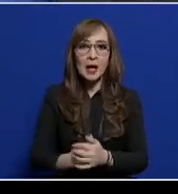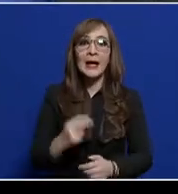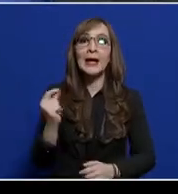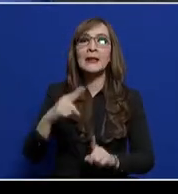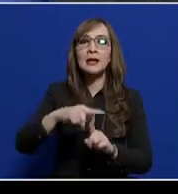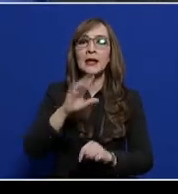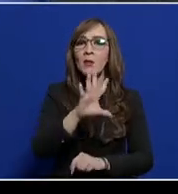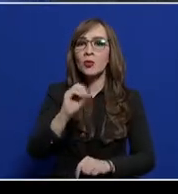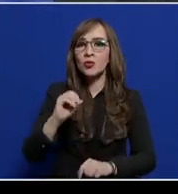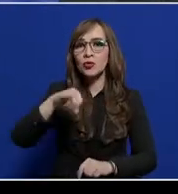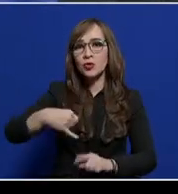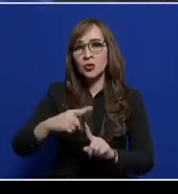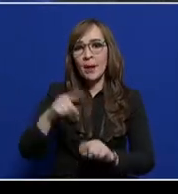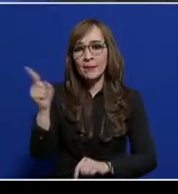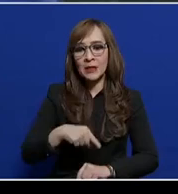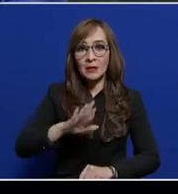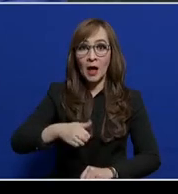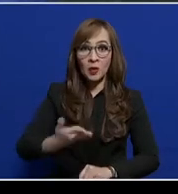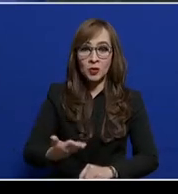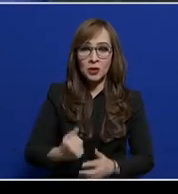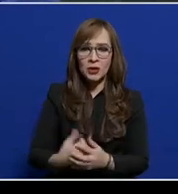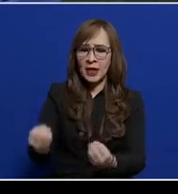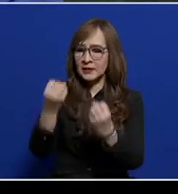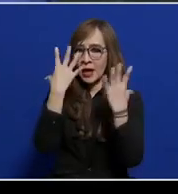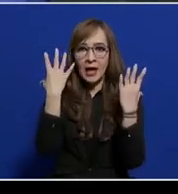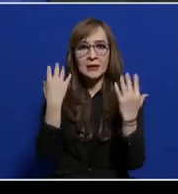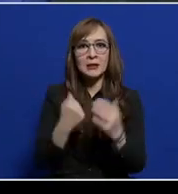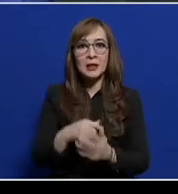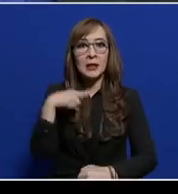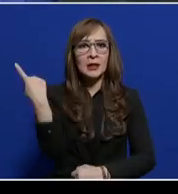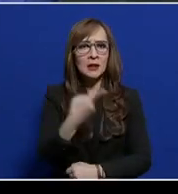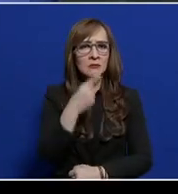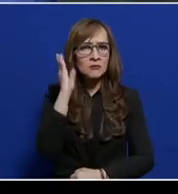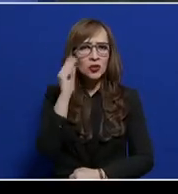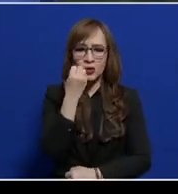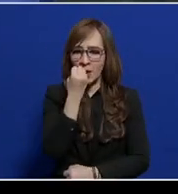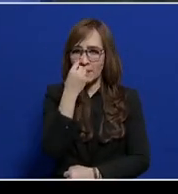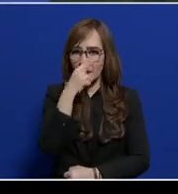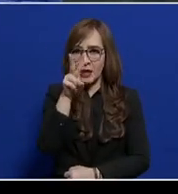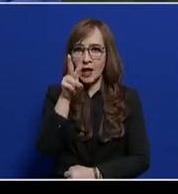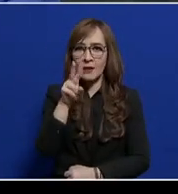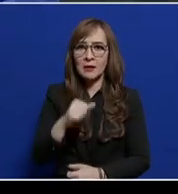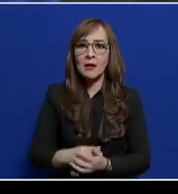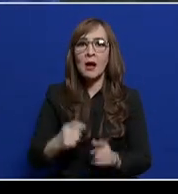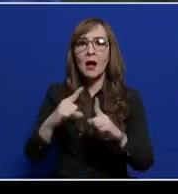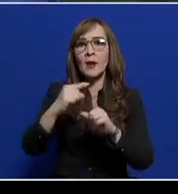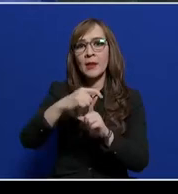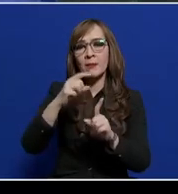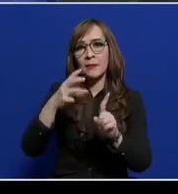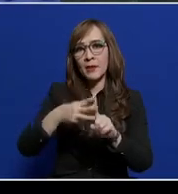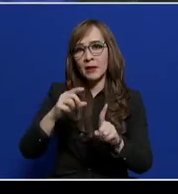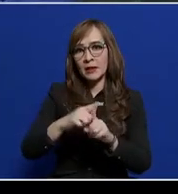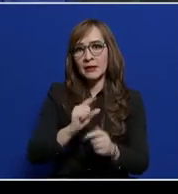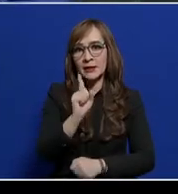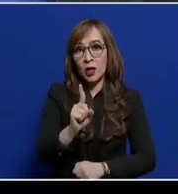pertahun yang jelas kita sudah melihat bahwa APBD kita 1,2 triliun yang